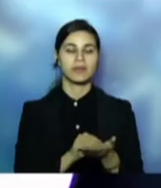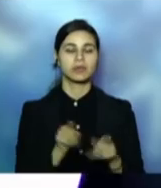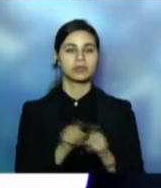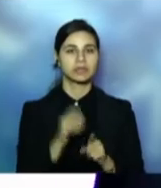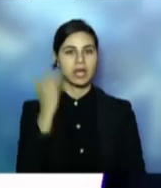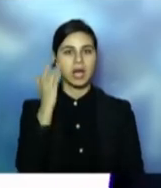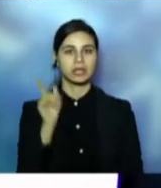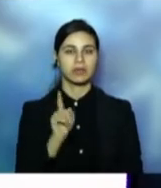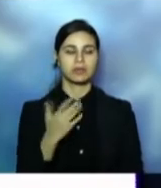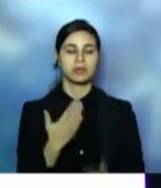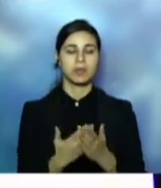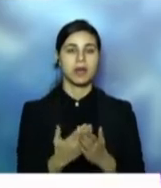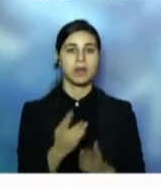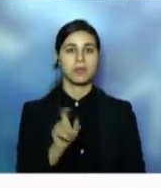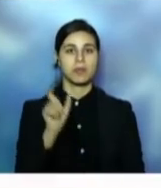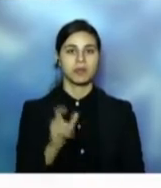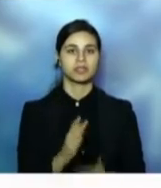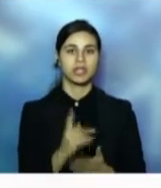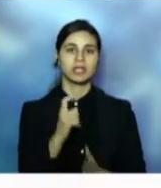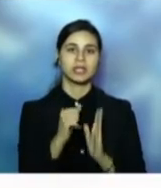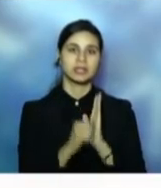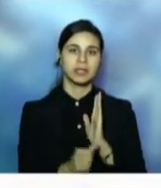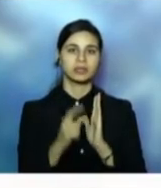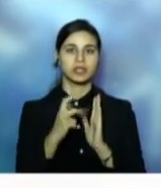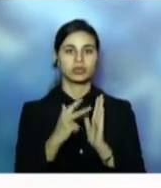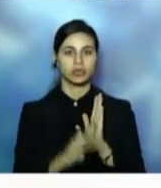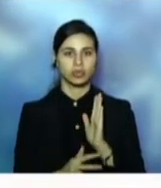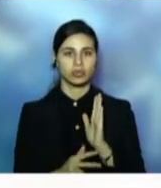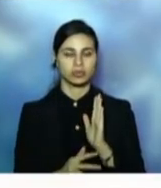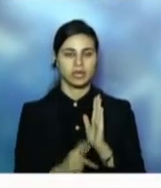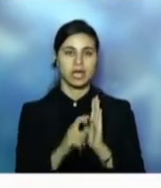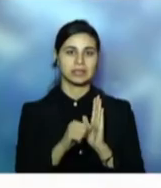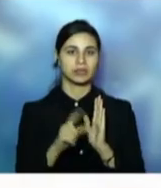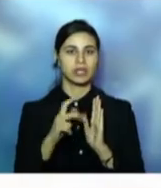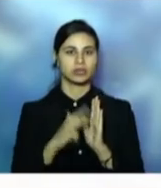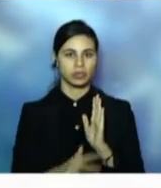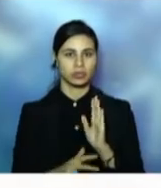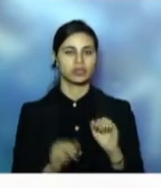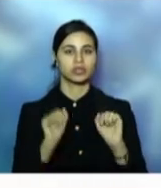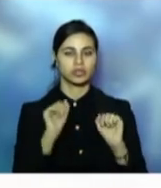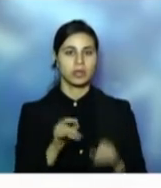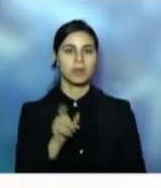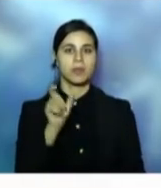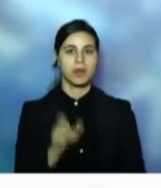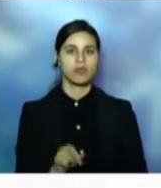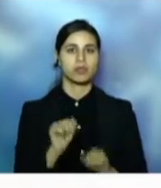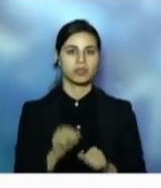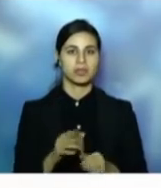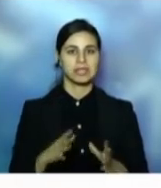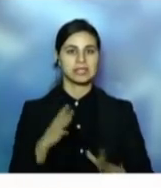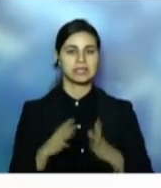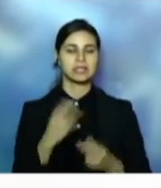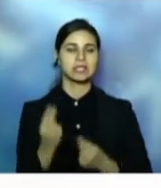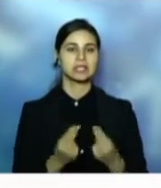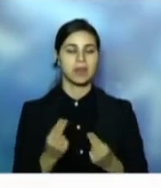არ გამოგვჭეს. ანუ თუ არის მაგალითად 160, 180 ასეთ შემთხვევაში ბავშვმა შეიძლება